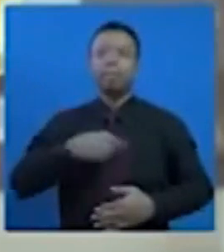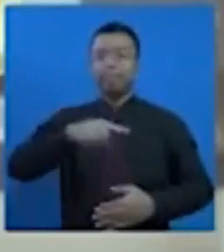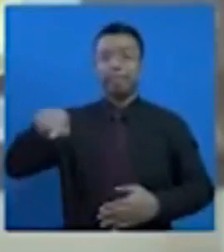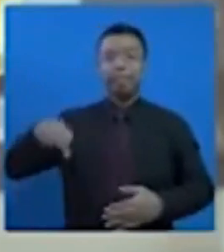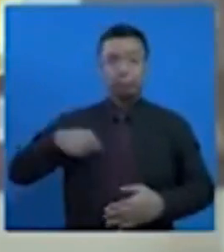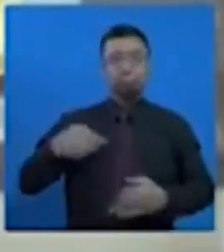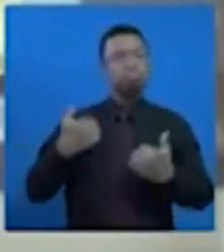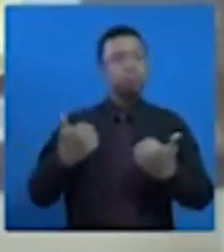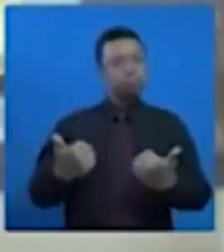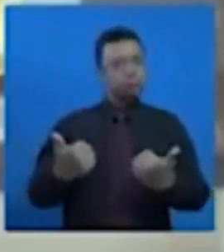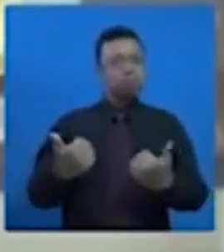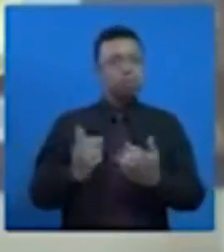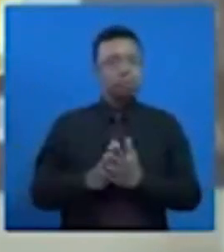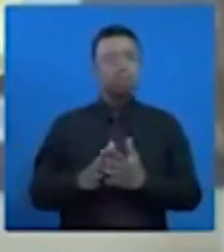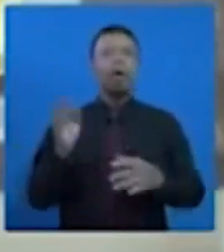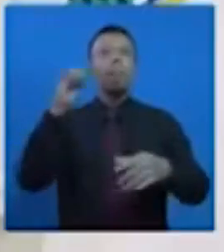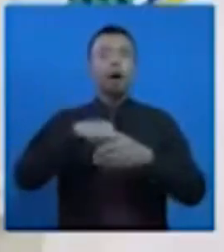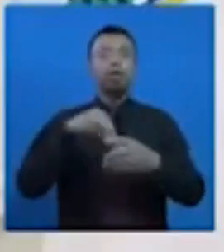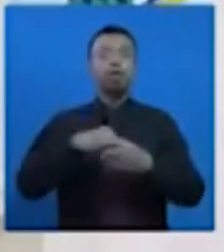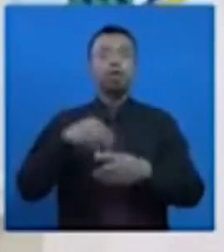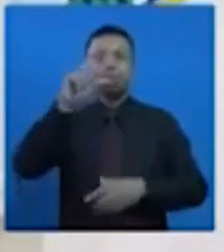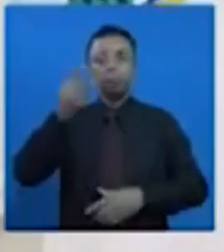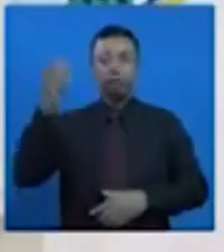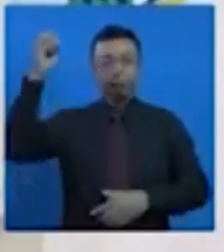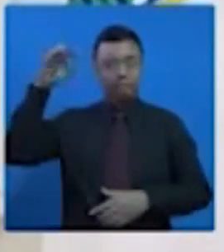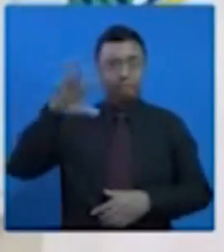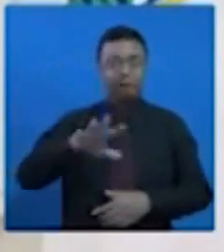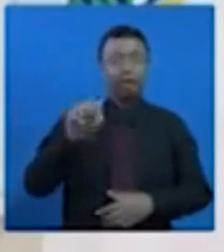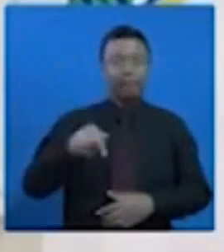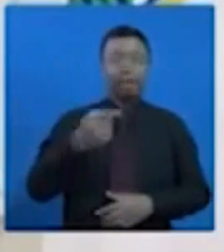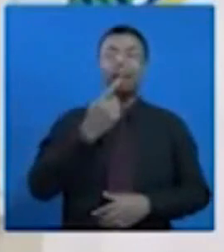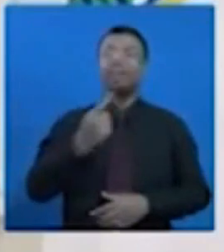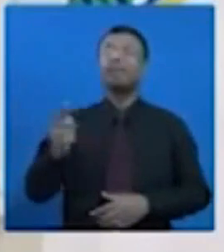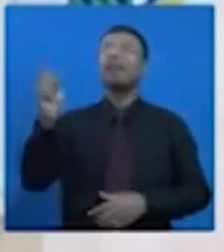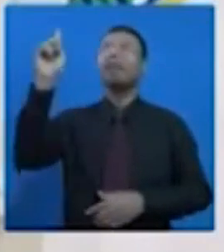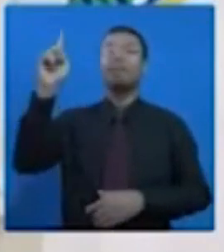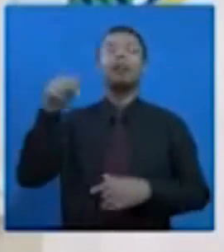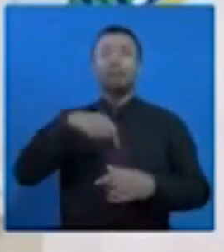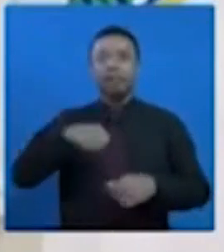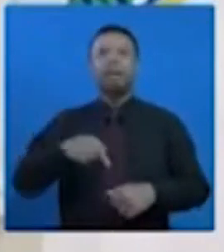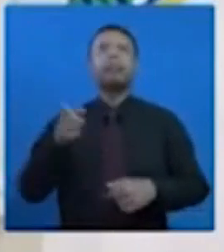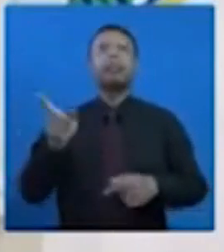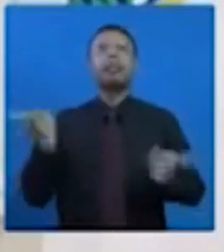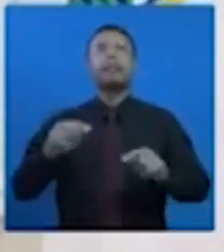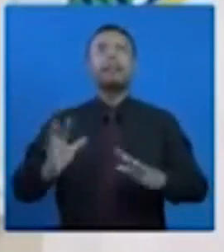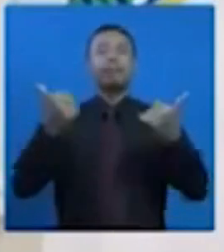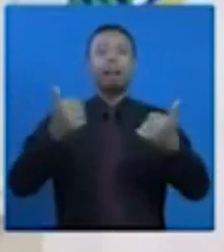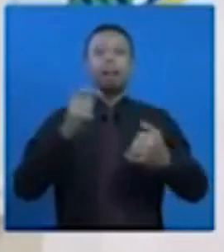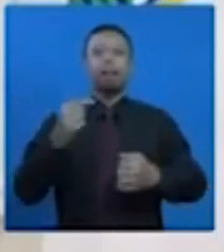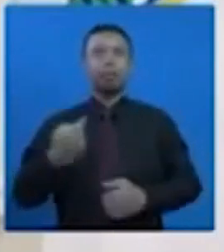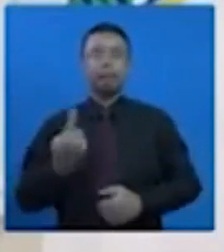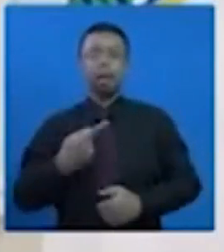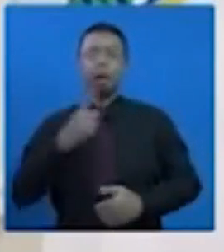kita bisa kembali memasuki bulan suci Romadhon Insyaallah ini menjadi kesempatan bagi kita untuk